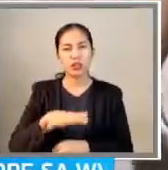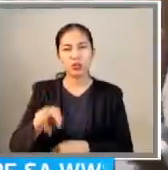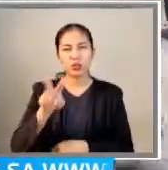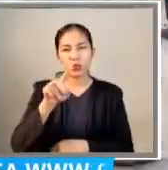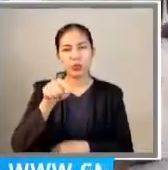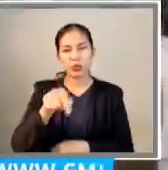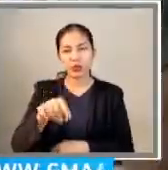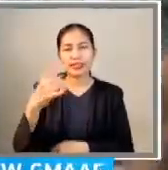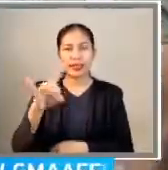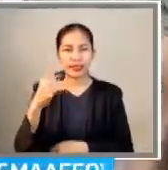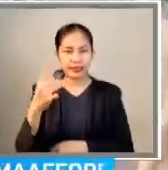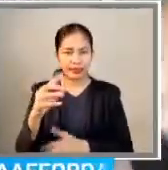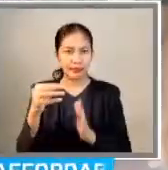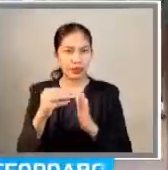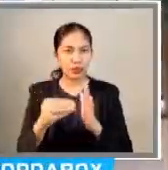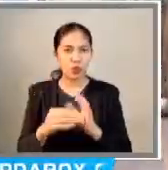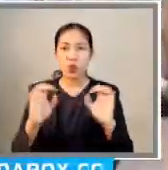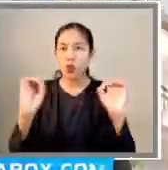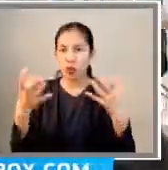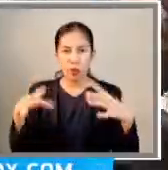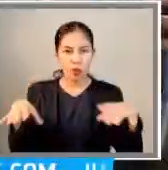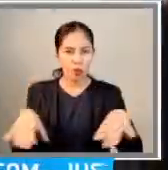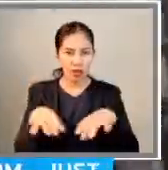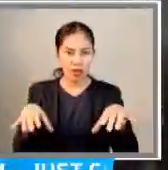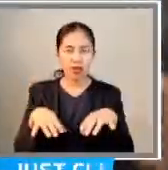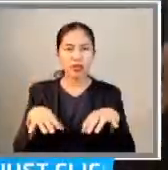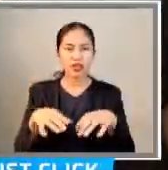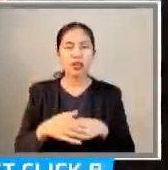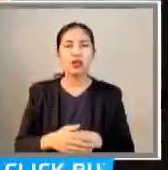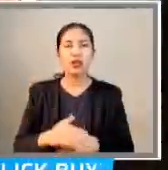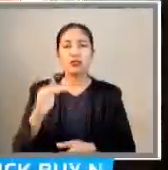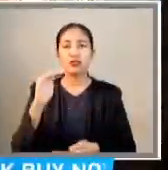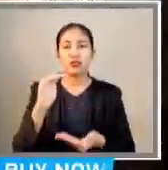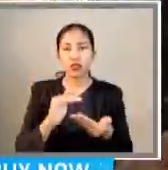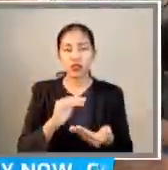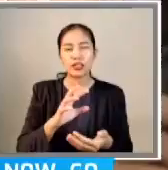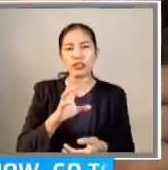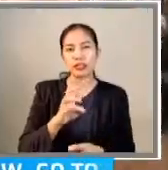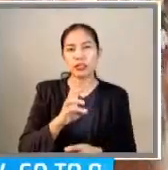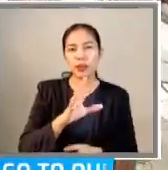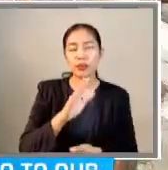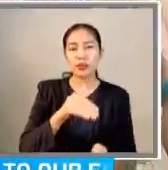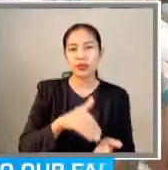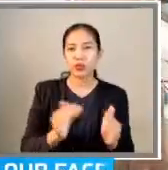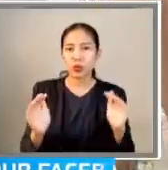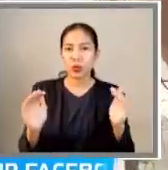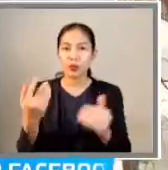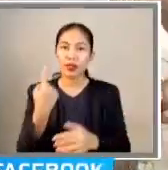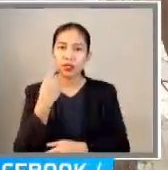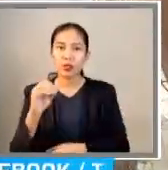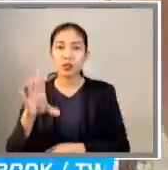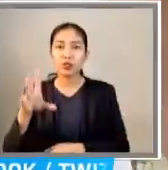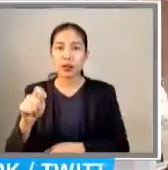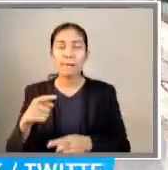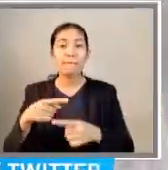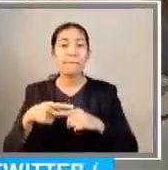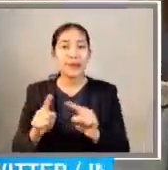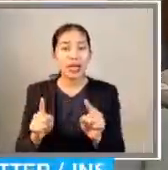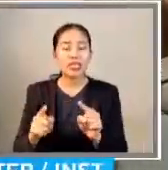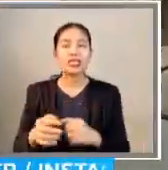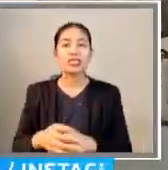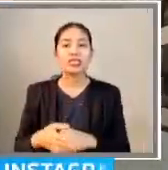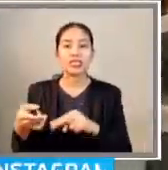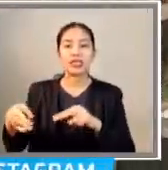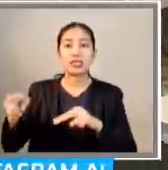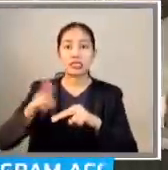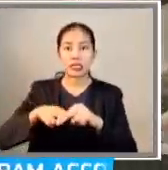trabaho. Mas mababa ito ng 65,000 kumpara noong Oktubre, pero tumaas naman ang underemployment o bilang ng mga